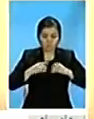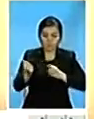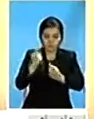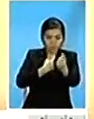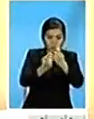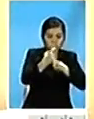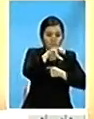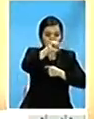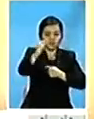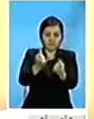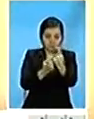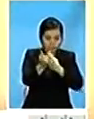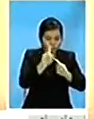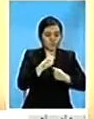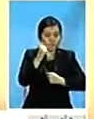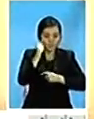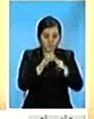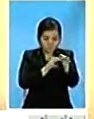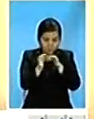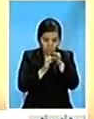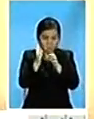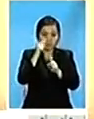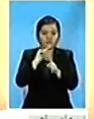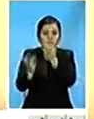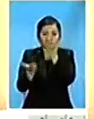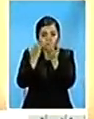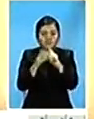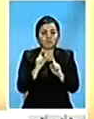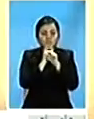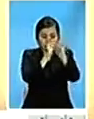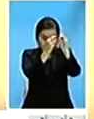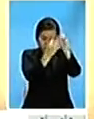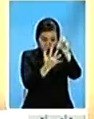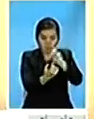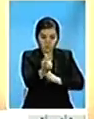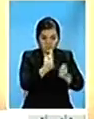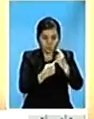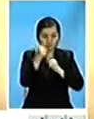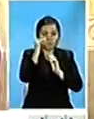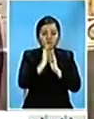ของท่านสมาชิกผู้ทรงเกียรติในแต่ละมาตราต่อไปกราบขอบพระคุณครับ